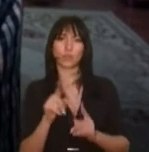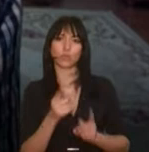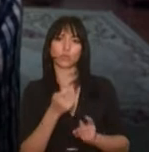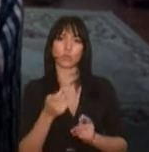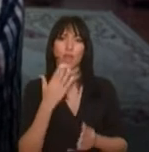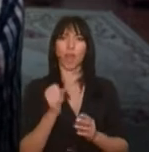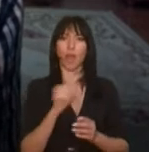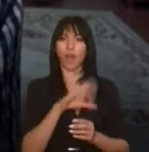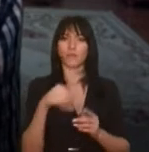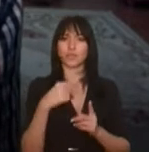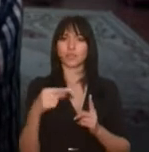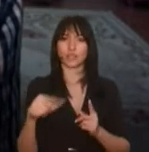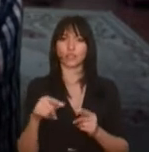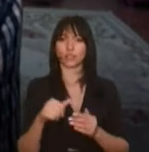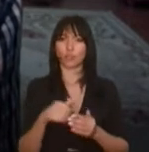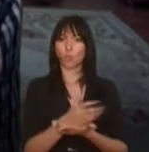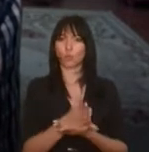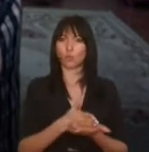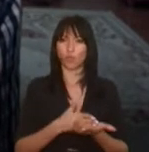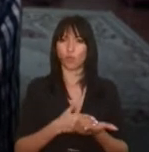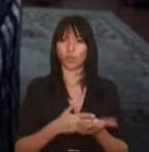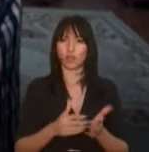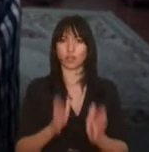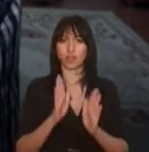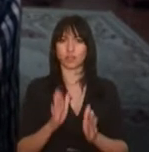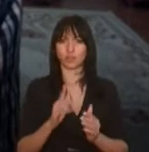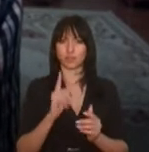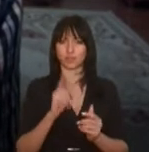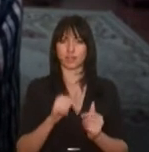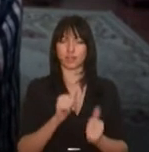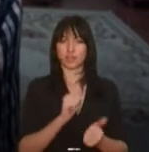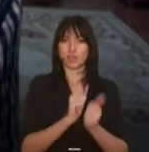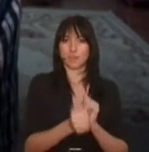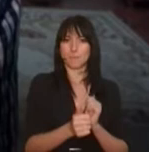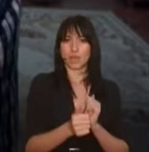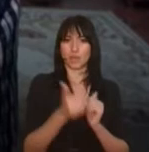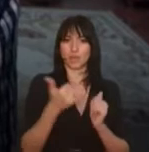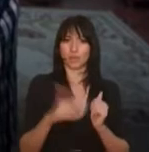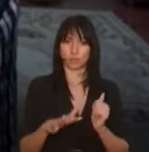Закарпаття обслуговування проходить безпосередньо сімейною медициною. Тому,